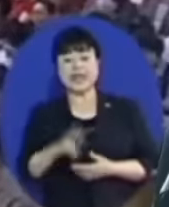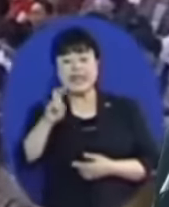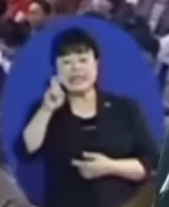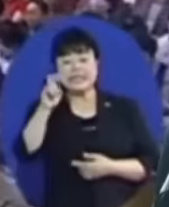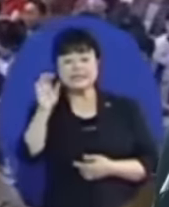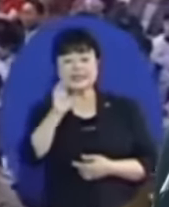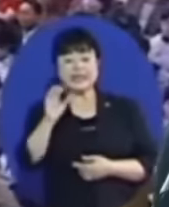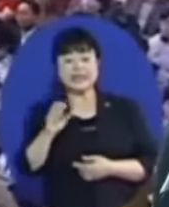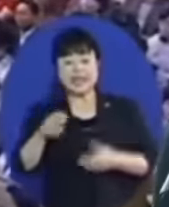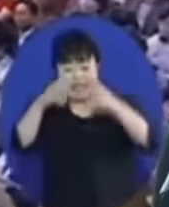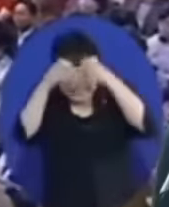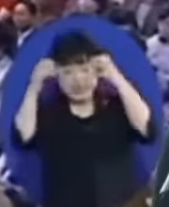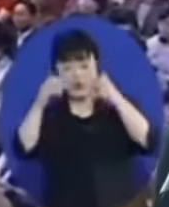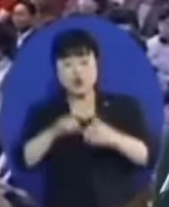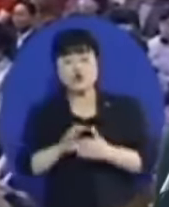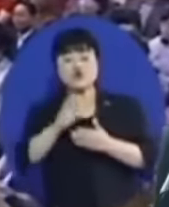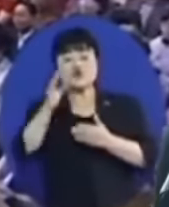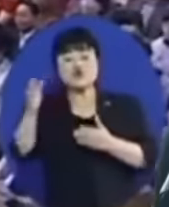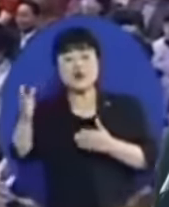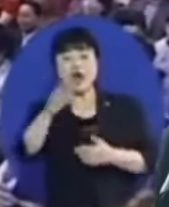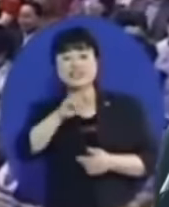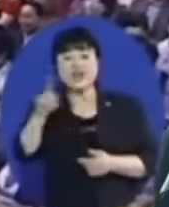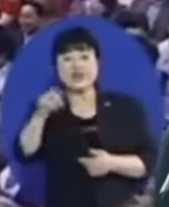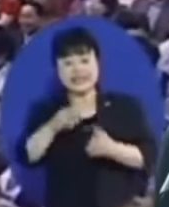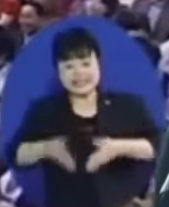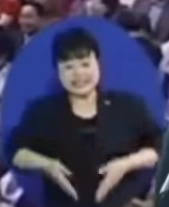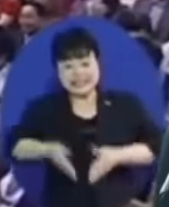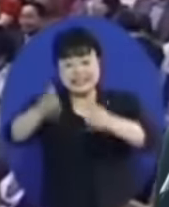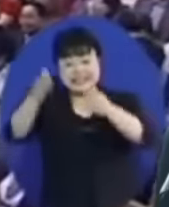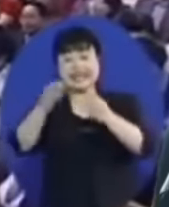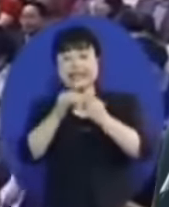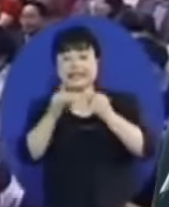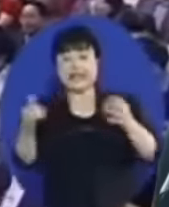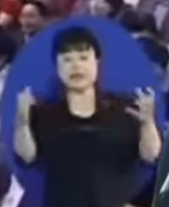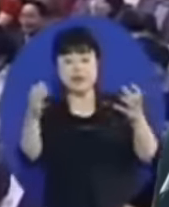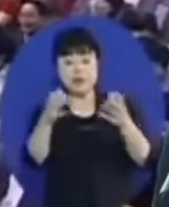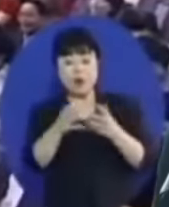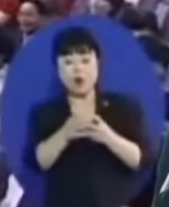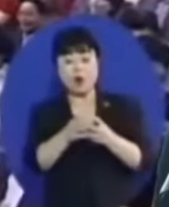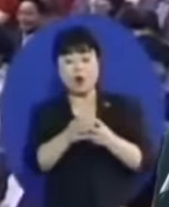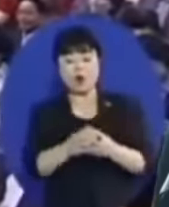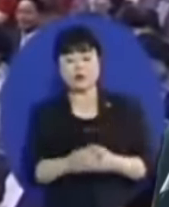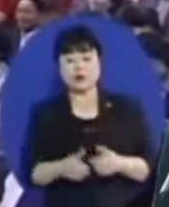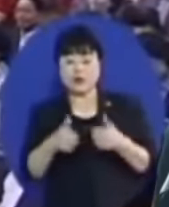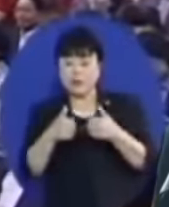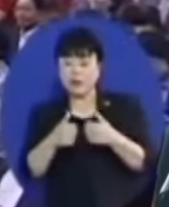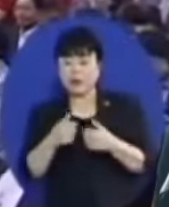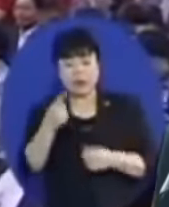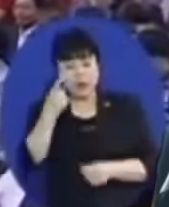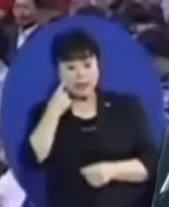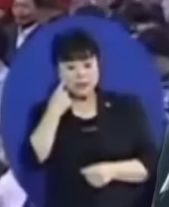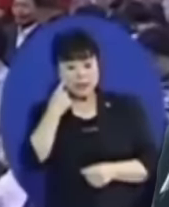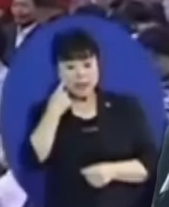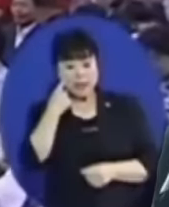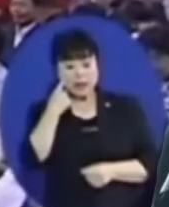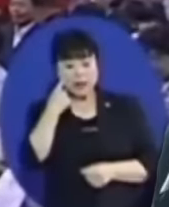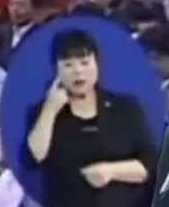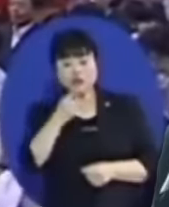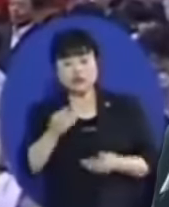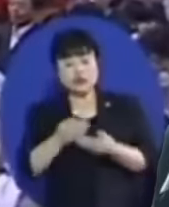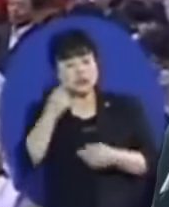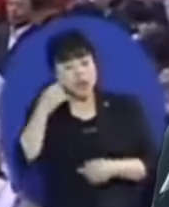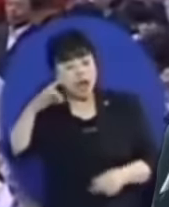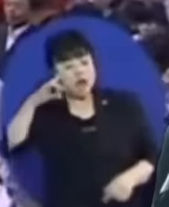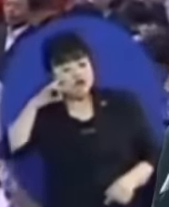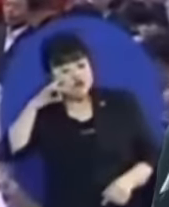인도의 유명한 전도자 선더싱이 길을 가다가 사람들이 모여서 웅성거리는 광경을 봤습니다. 무슨 일인가